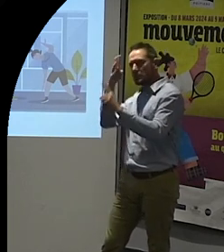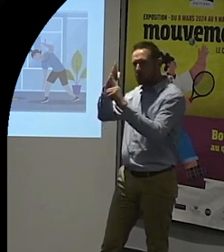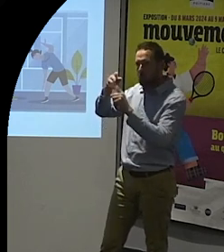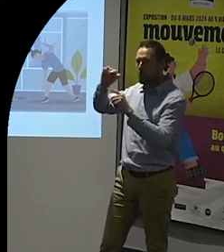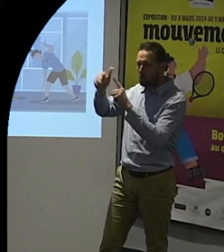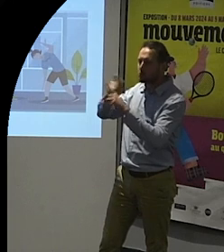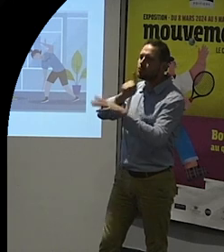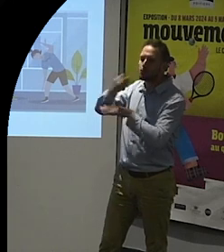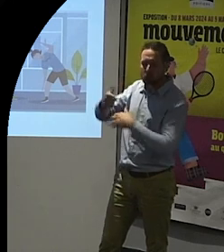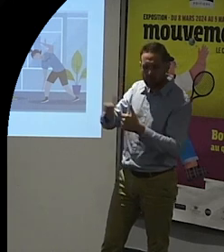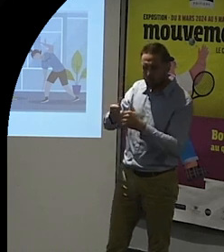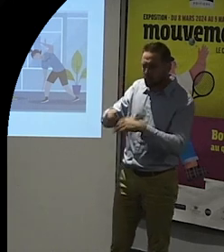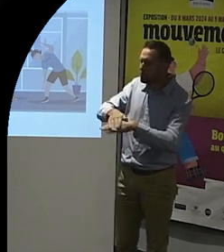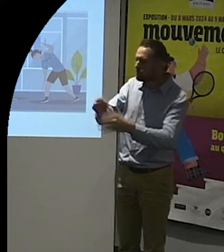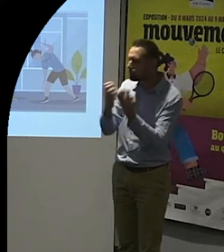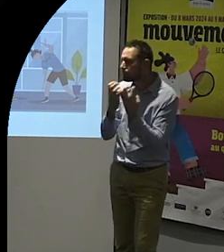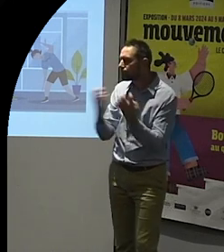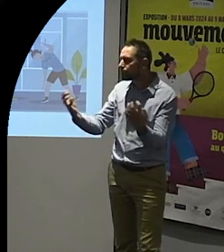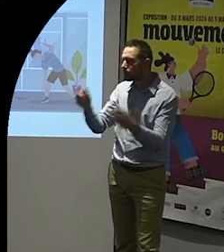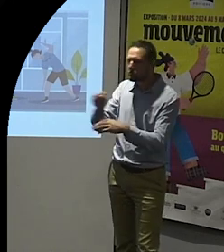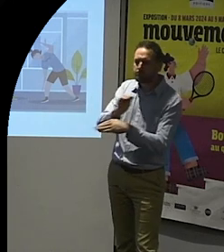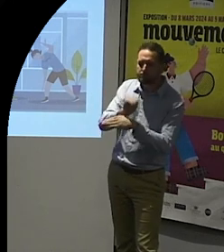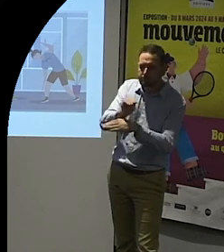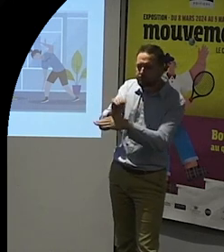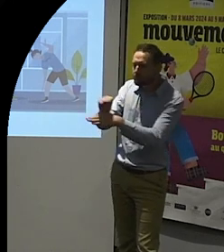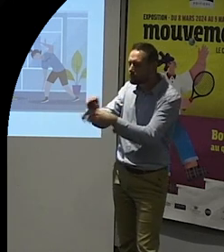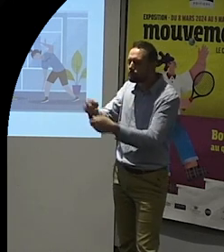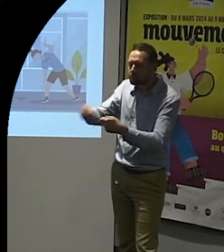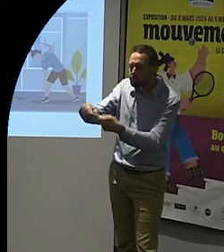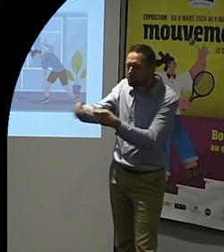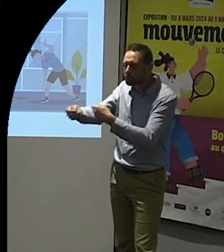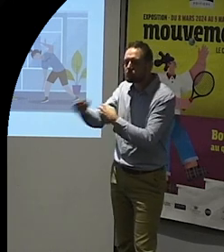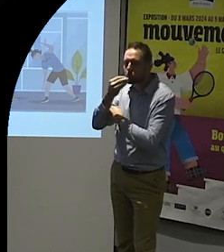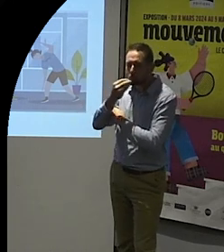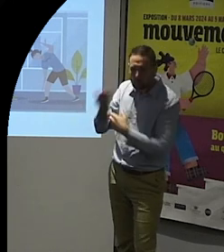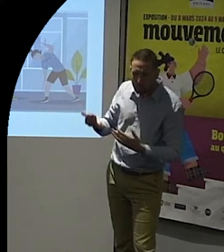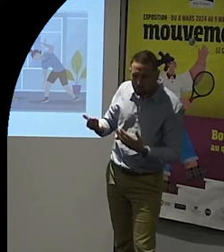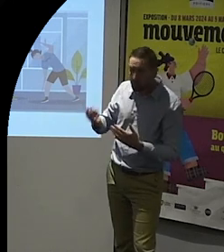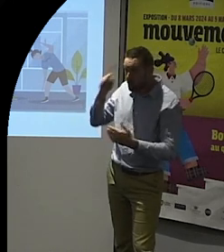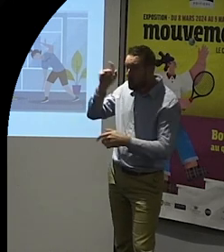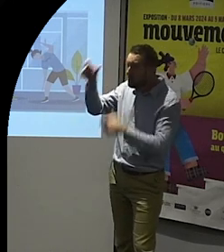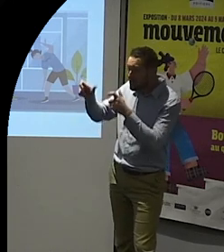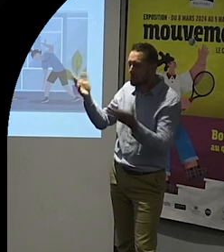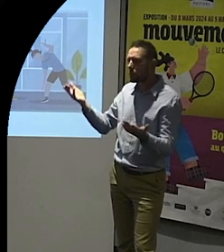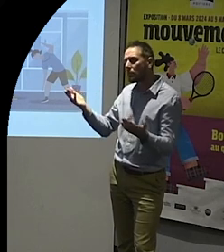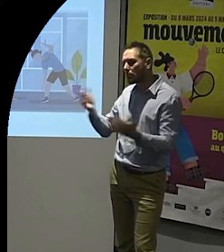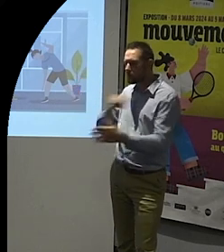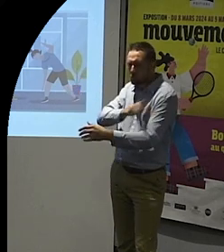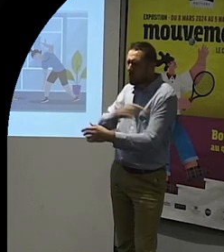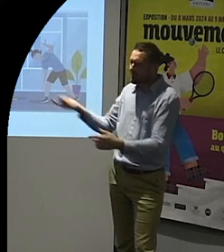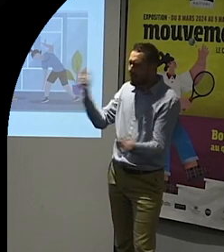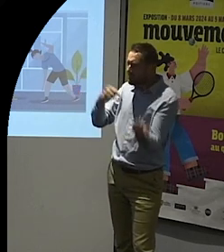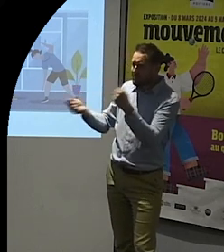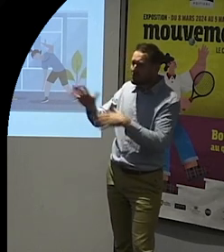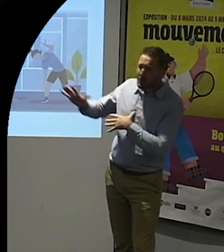jour, où il fallait distribuer les repas aux athlètes qui arrivaient avec leur coach. Il y en avait toute la France, donc il y avait beaucoup de monde. Et Guillaume